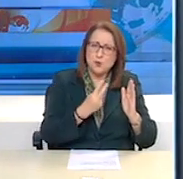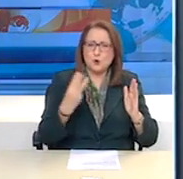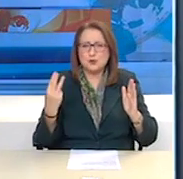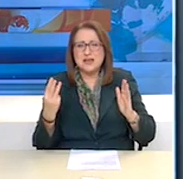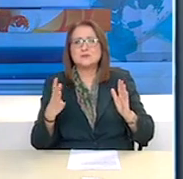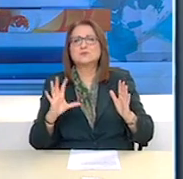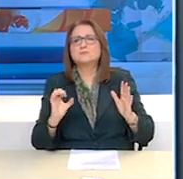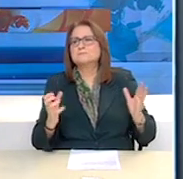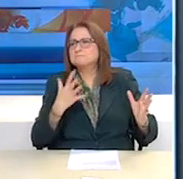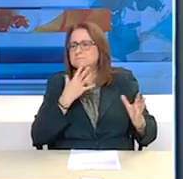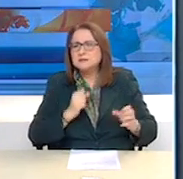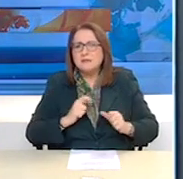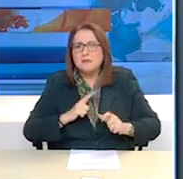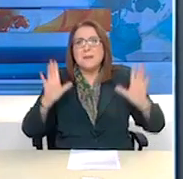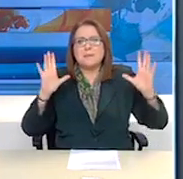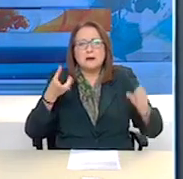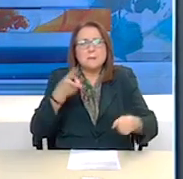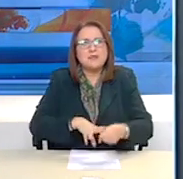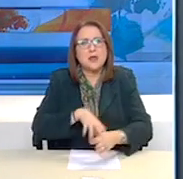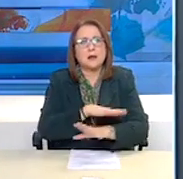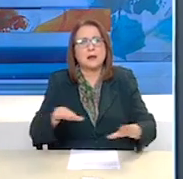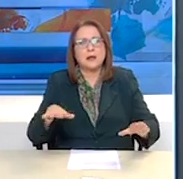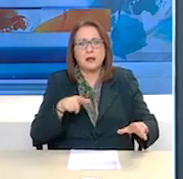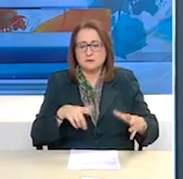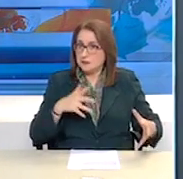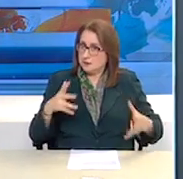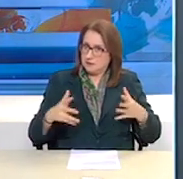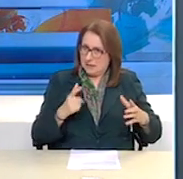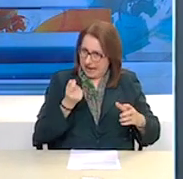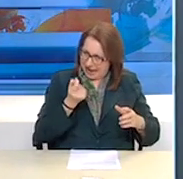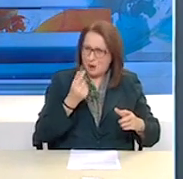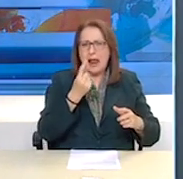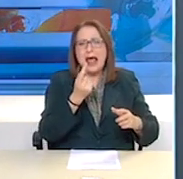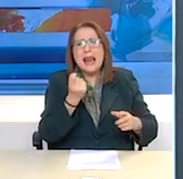περιμέναμε για αυτό τον ιό, και τα ποσοστά θνητότητας στη χώρα μας παραμένουν χαμηλά. Θα με επιτρέψετε να